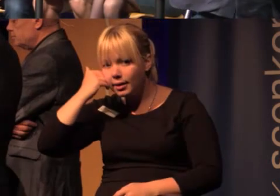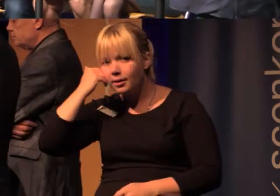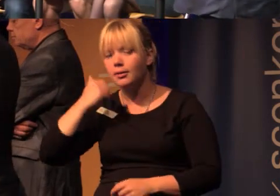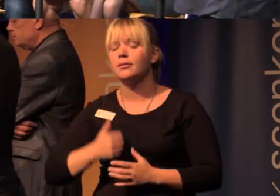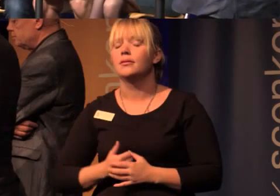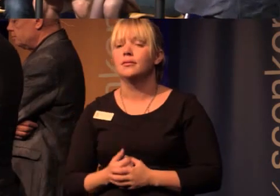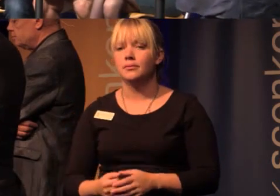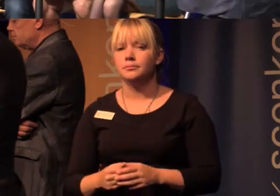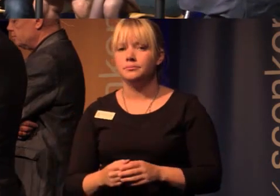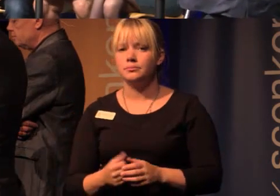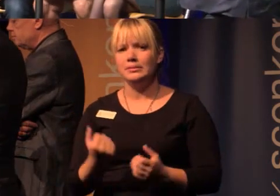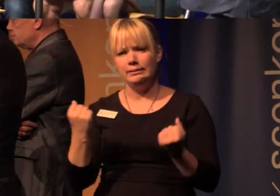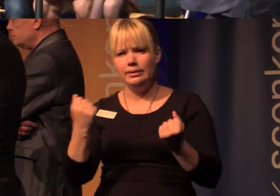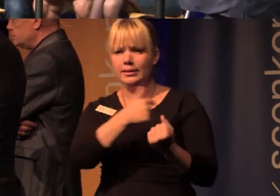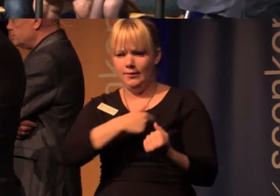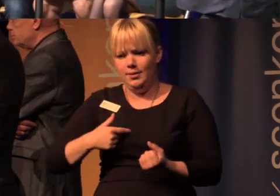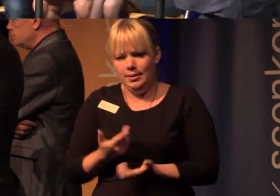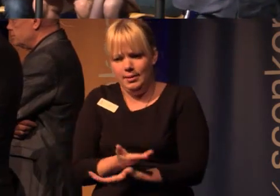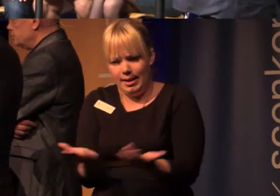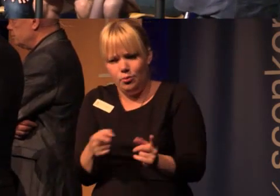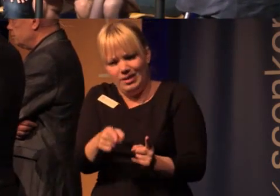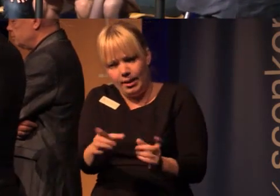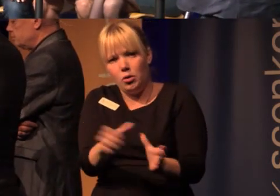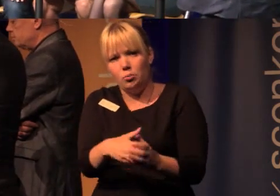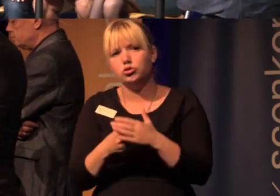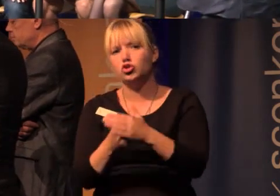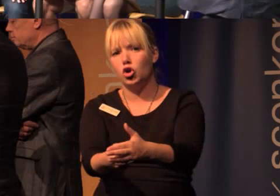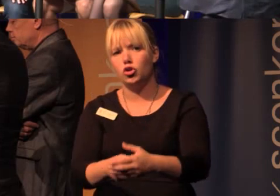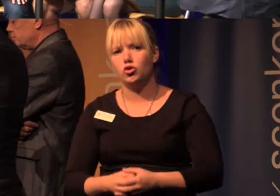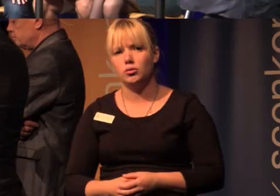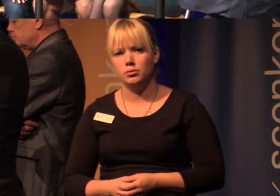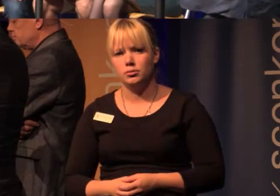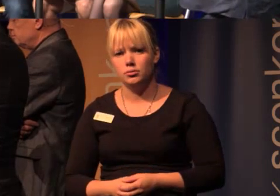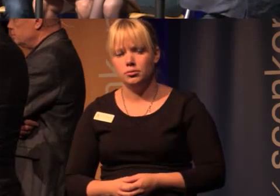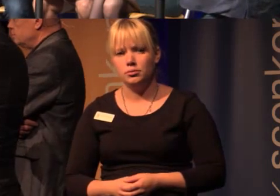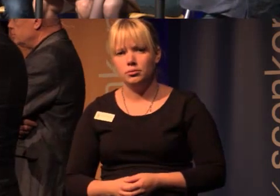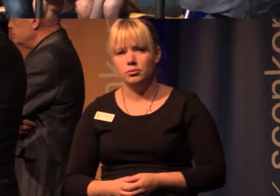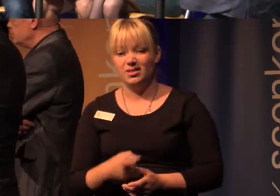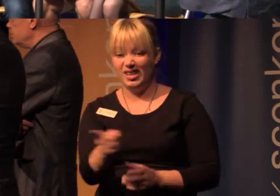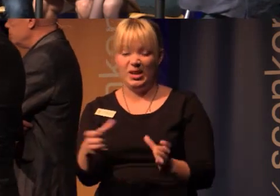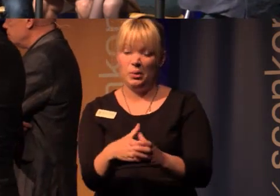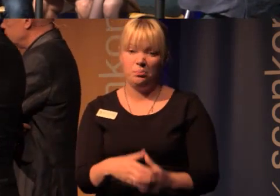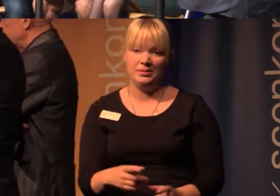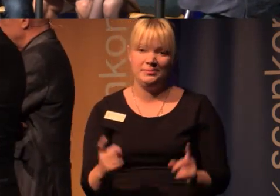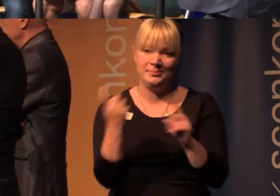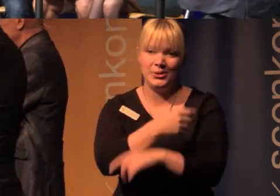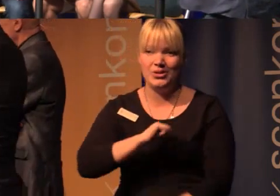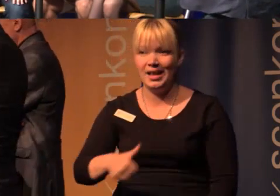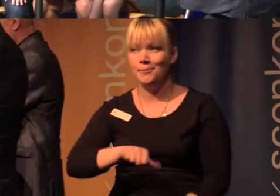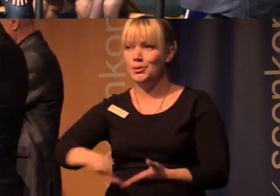större utsträckning ser till att ge den gruppen stöd som inte har möjlighet att finansiera sin